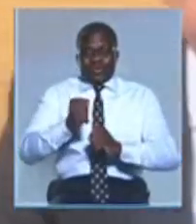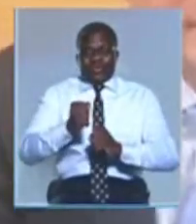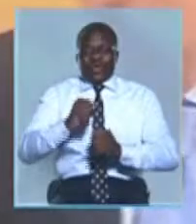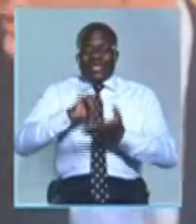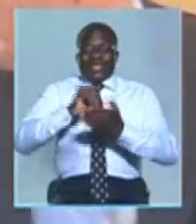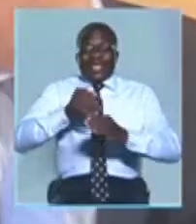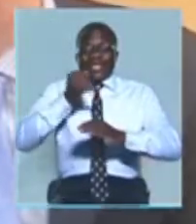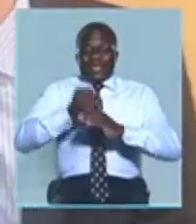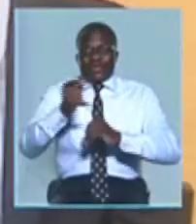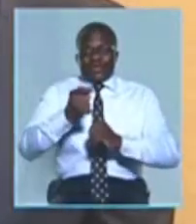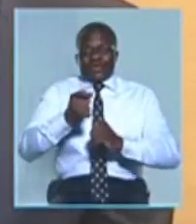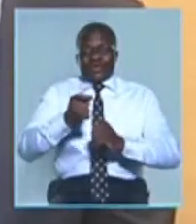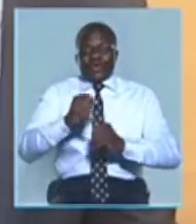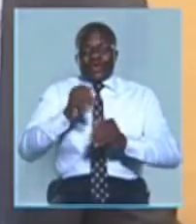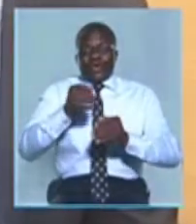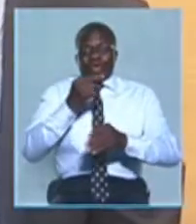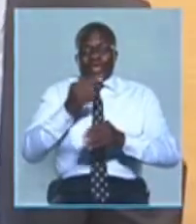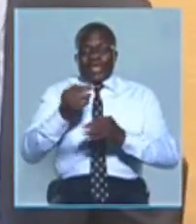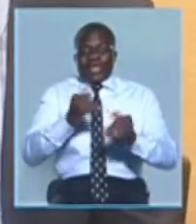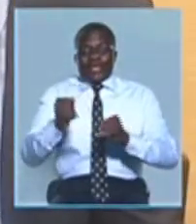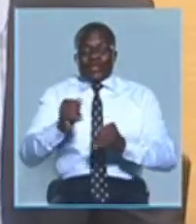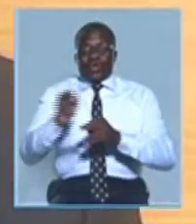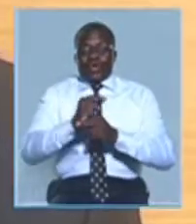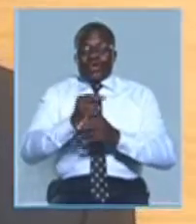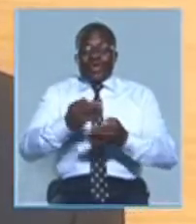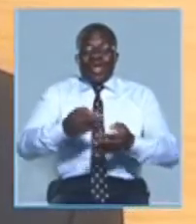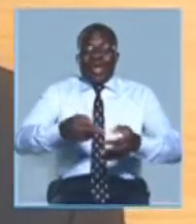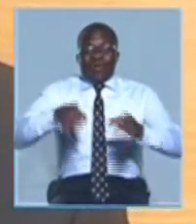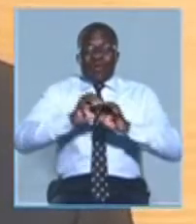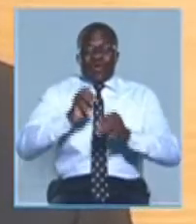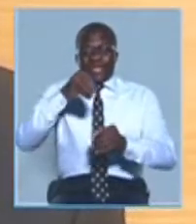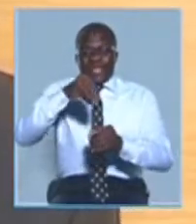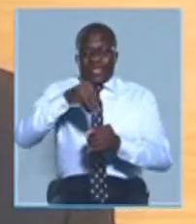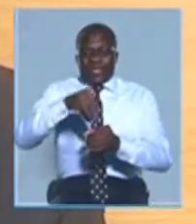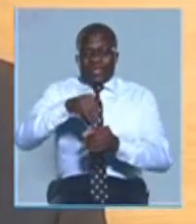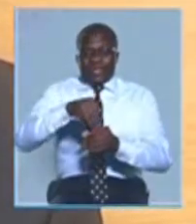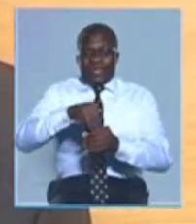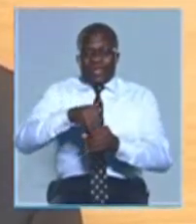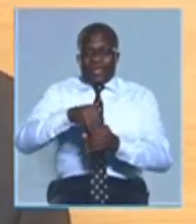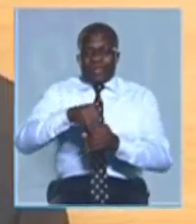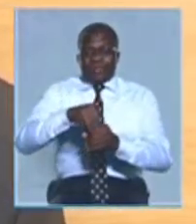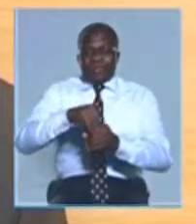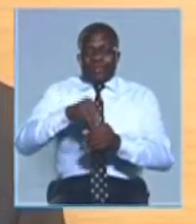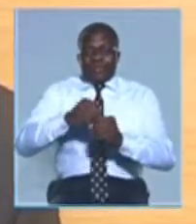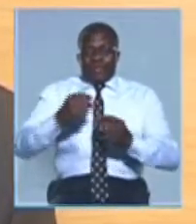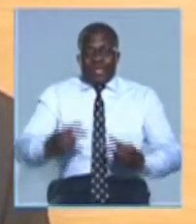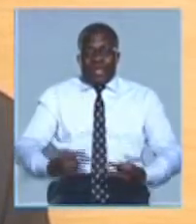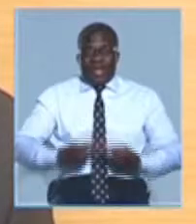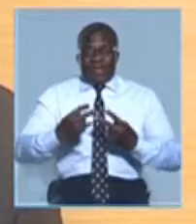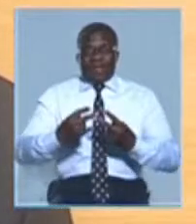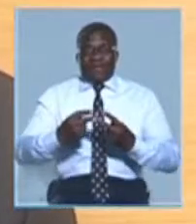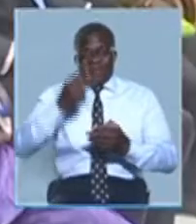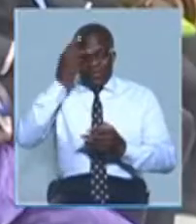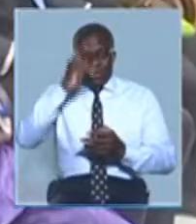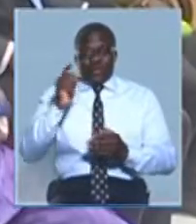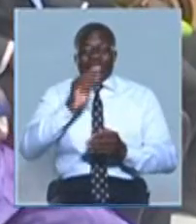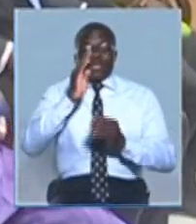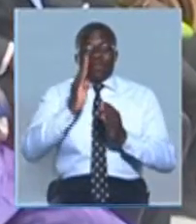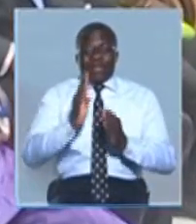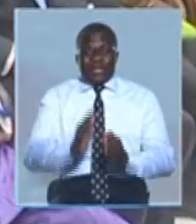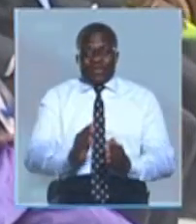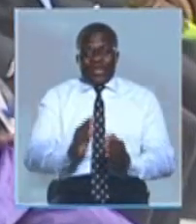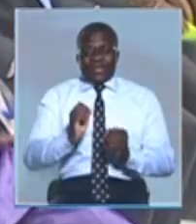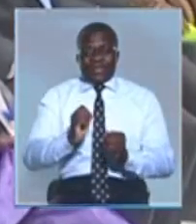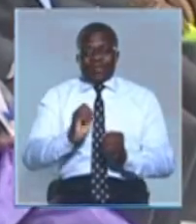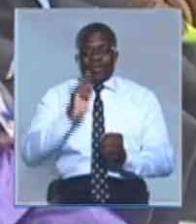institution qui joue un rôle très très important dans la vie politique béninoise,